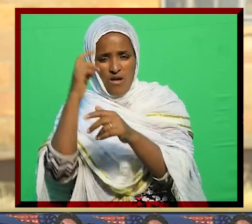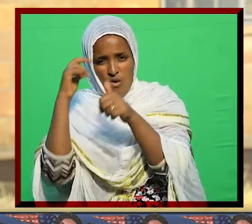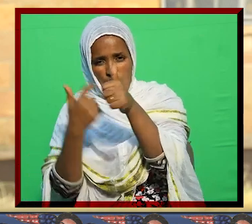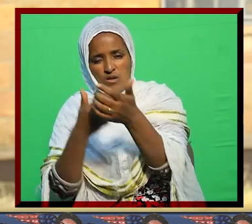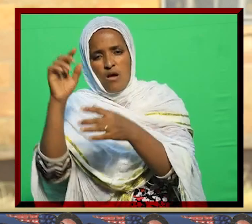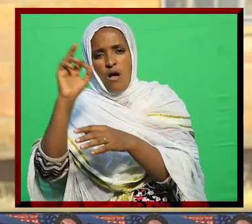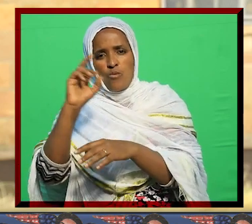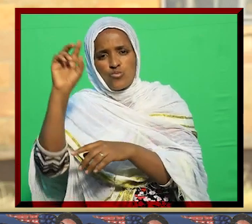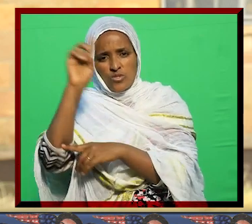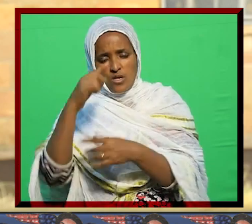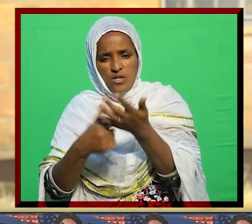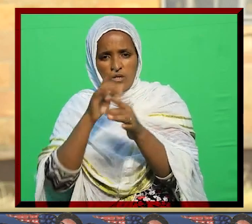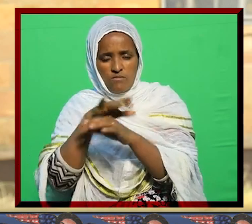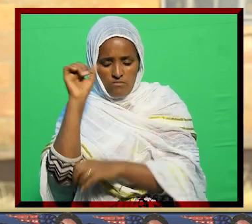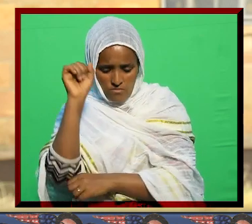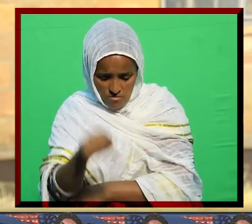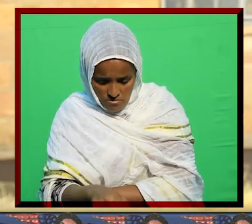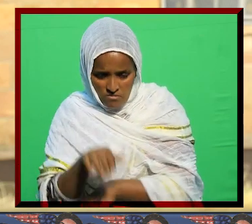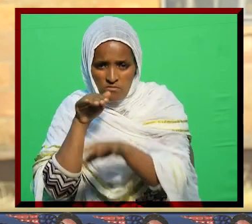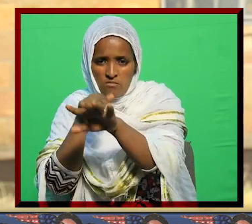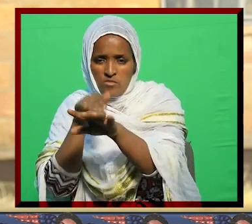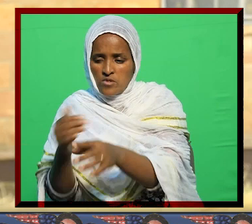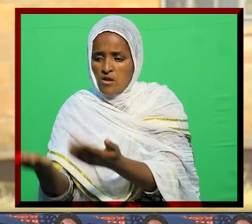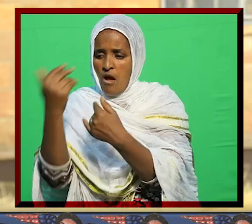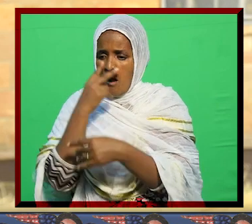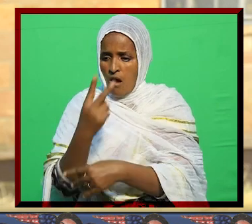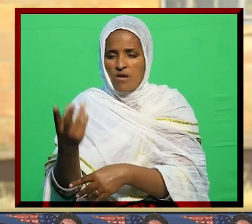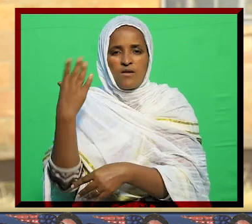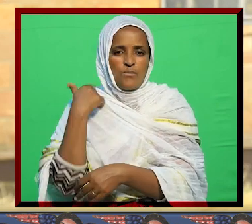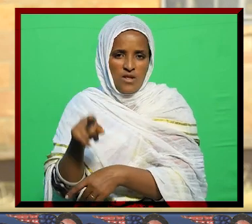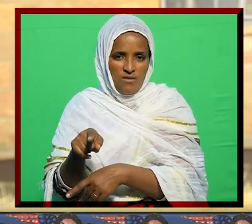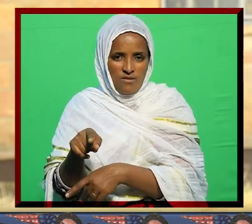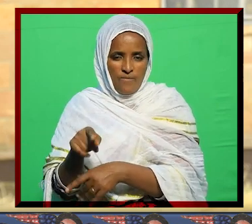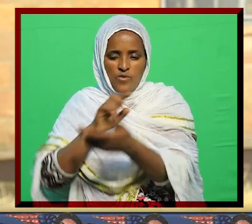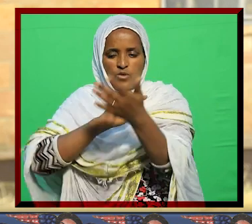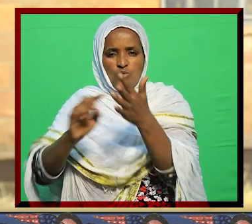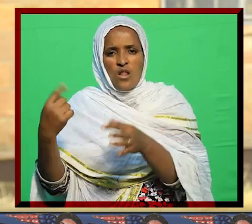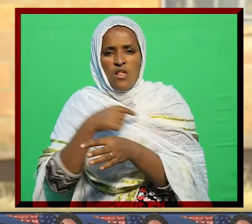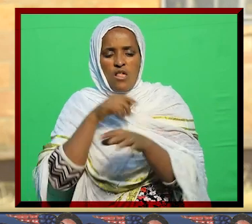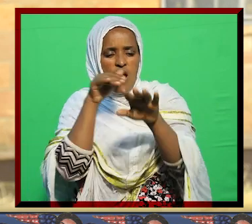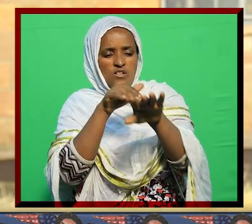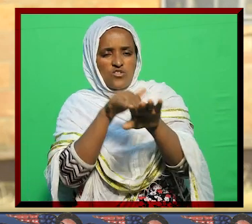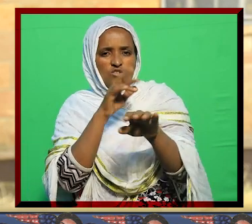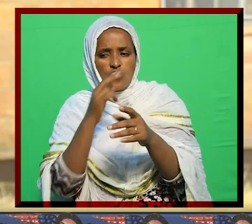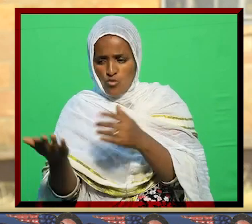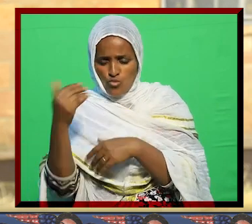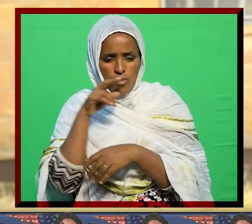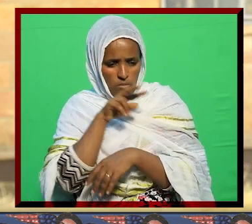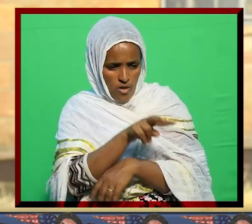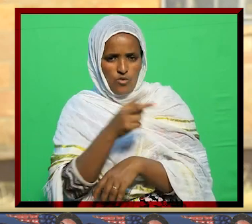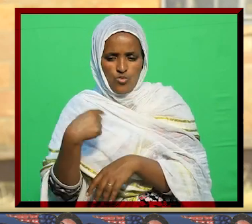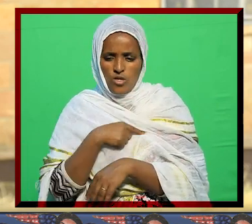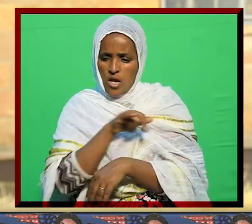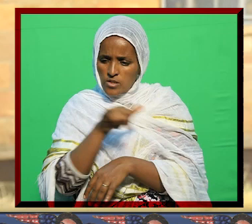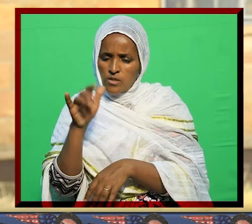ባለቤቱ ልክ ሐዋርያትን በዚህ በዕለተ ሐሙስ ጊዜ ሰግዶ ተነሱ ብሎ ቀስቅሶ ኑ ይይ ብሏቸው ነበረ። የቀሰቀሰ ኑ ይይ ቅዱሳን አሁን የእኛ ቀስቃሽ ናቸው።